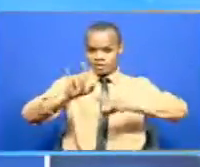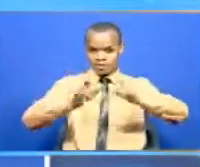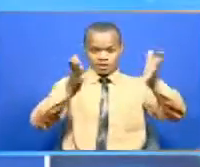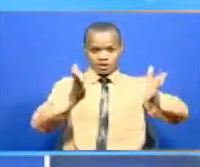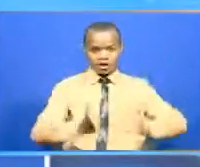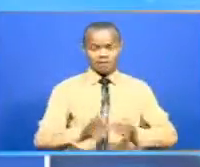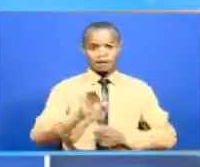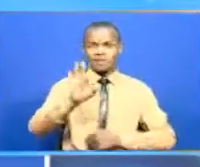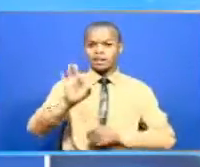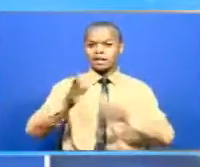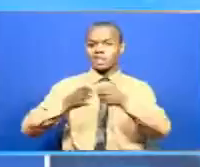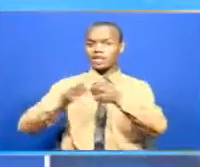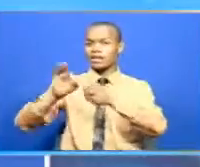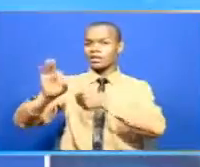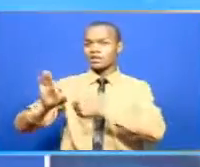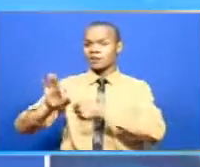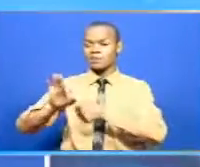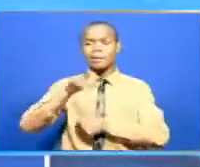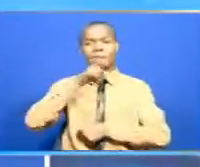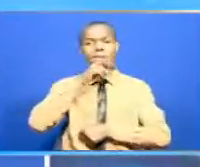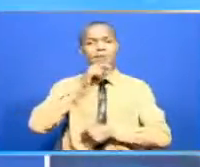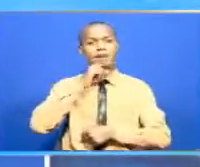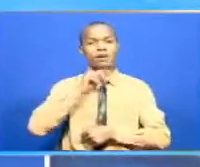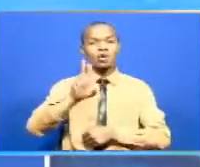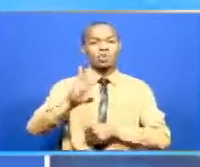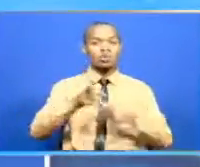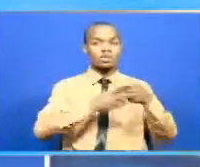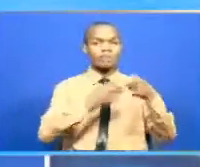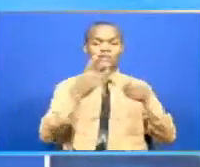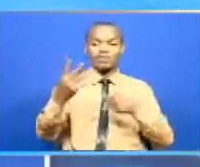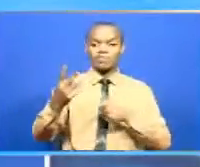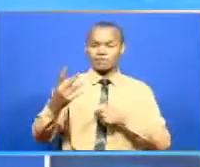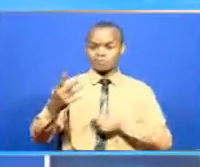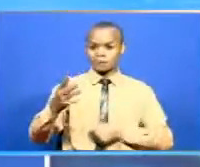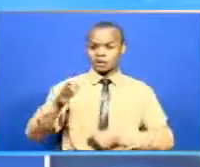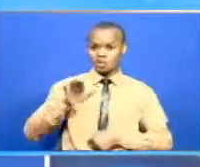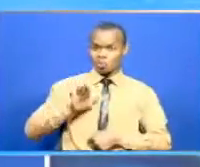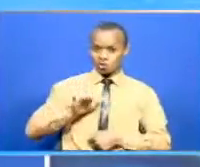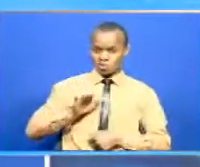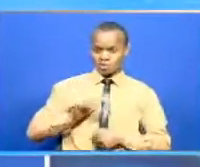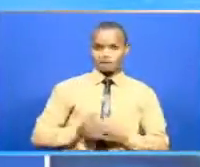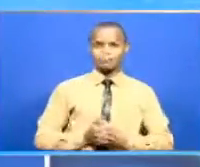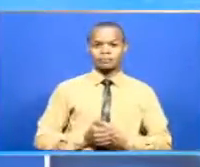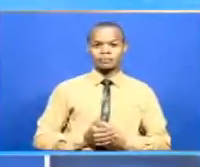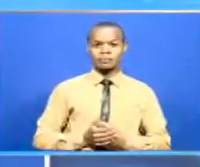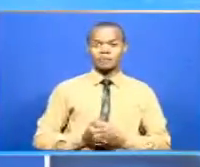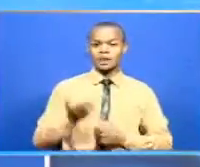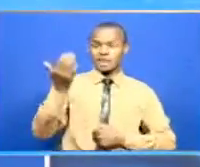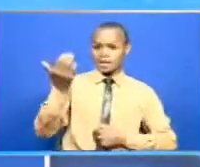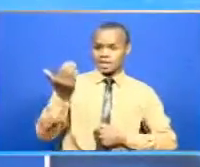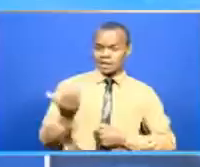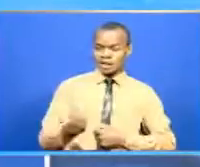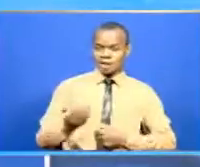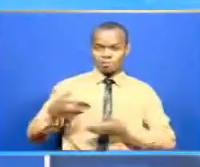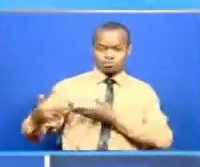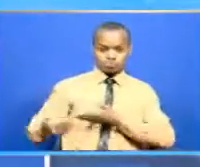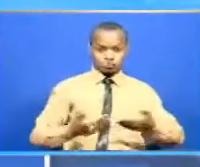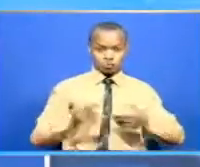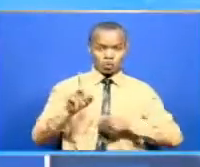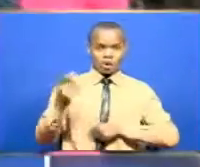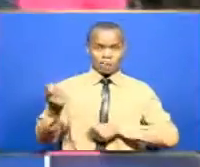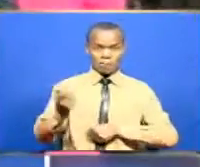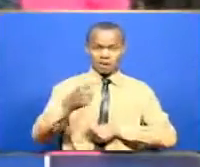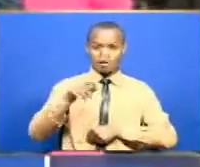male and 274 are female. And the youngest one is a 1-month-old infant, while the oldest is